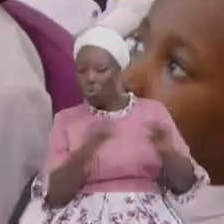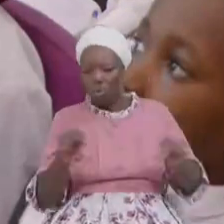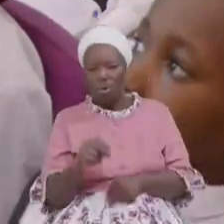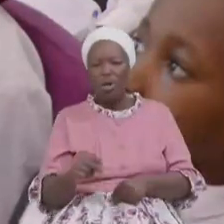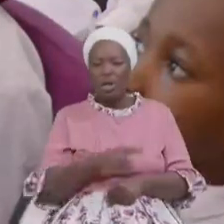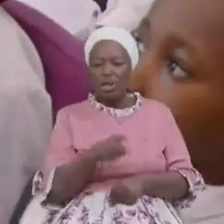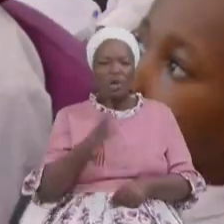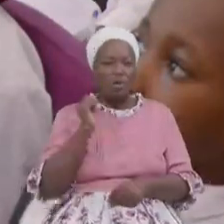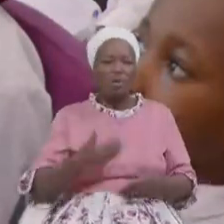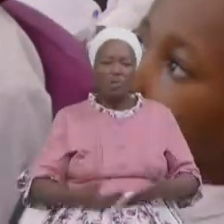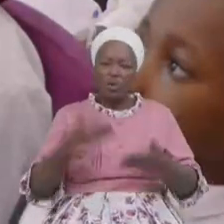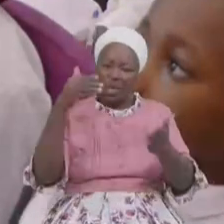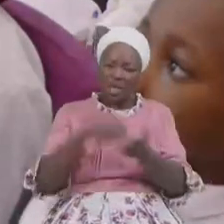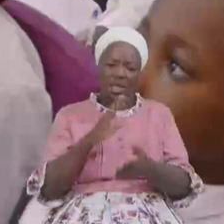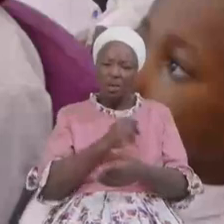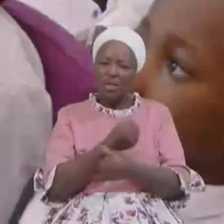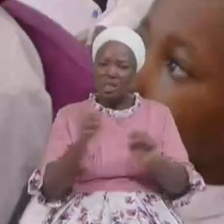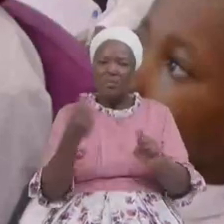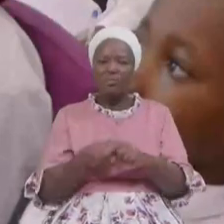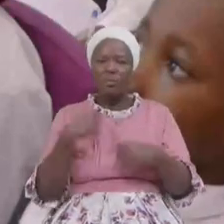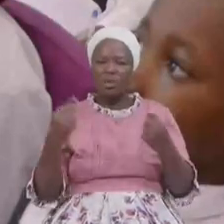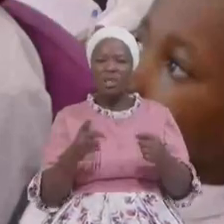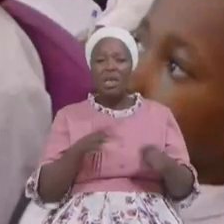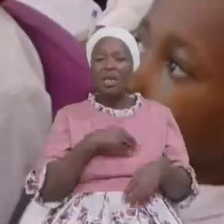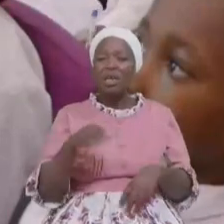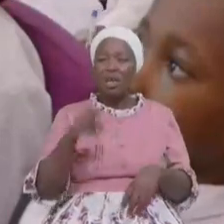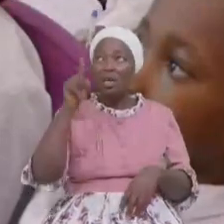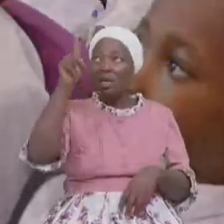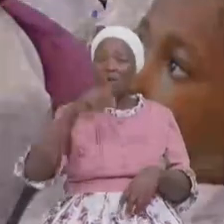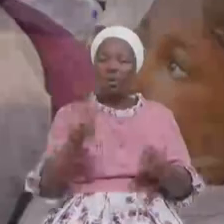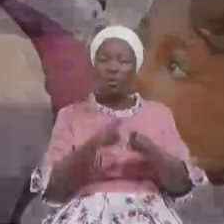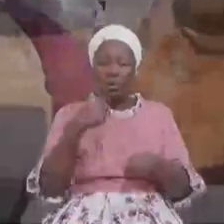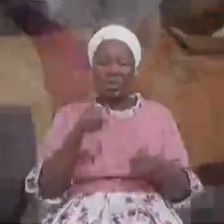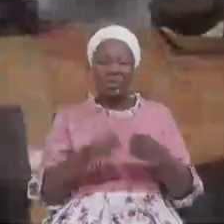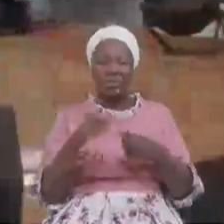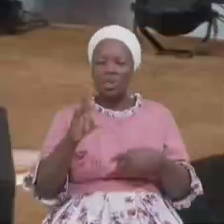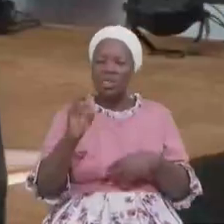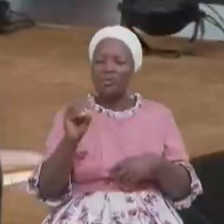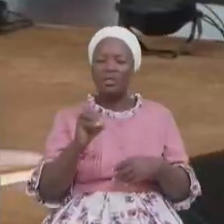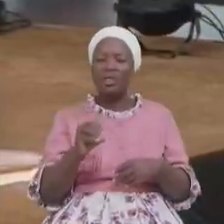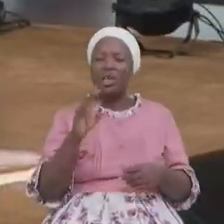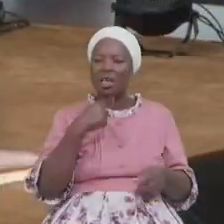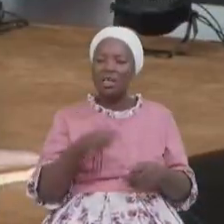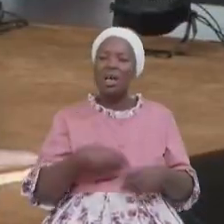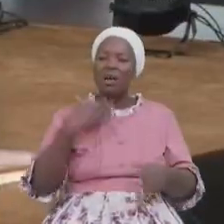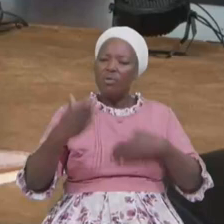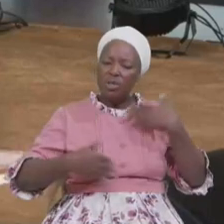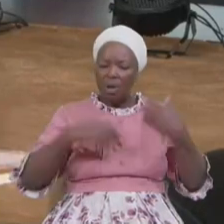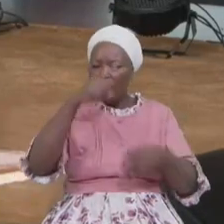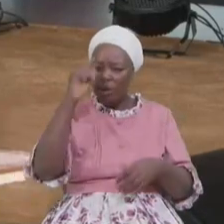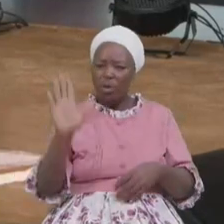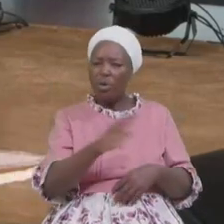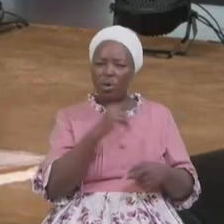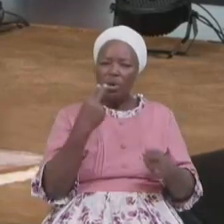non. Il a même dit, il a dit aux 70, réjouissez-vous de ce que vos noms sont